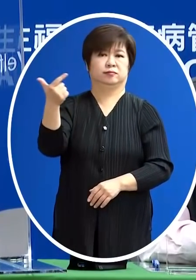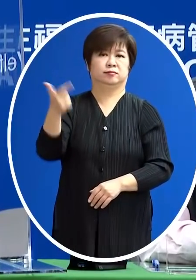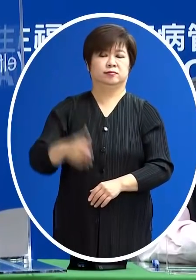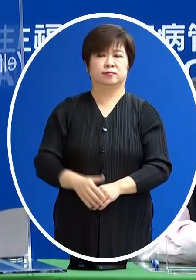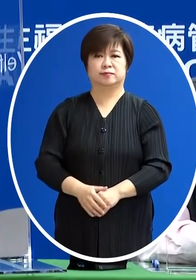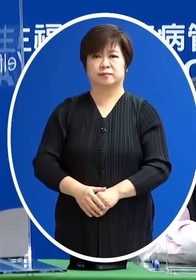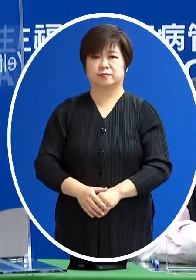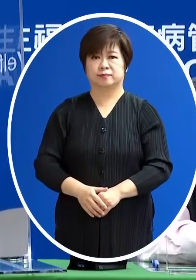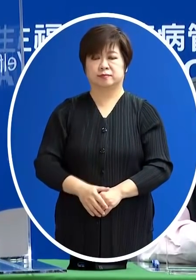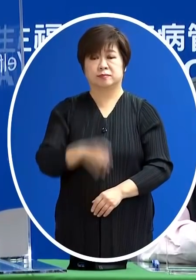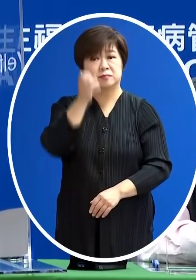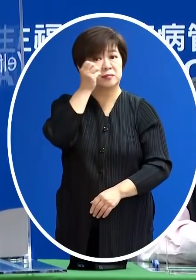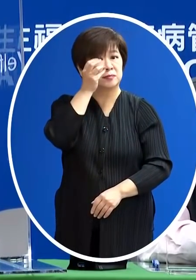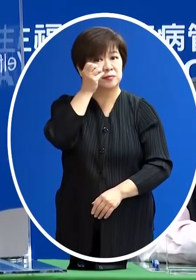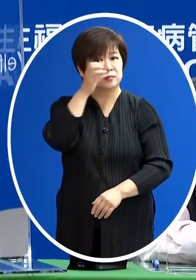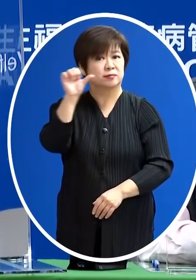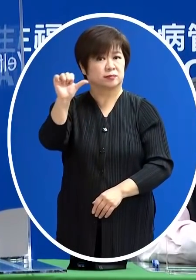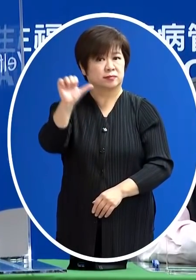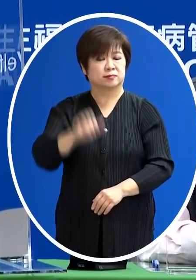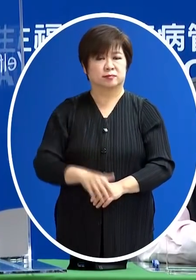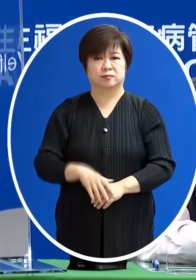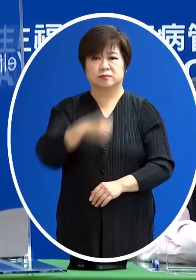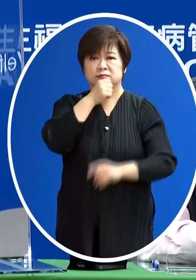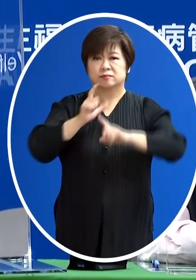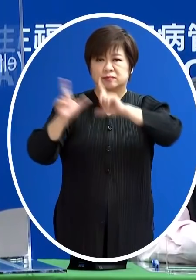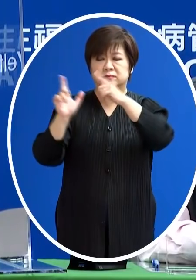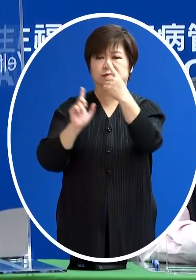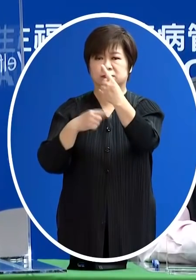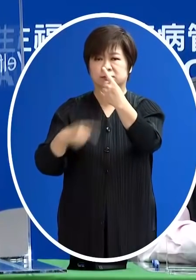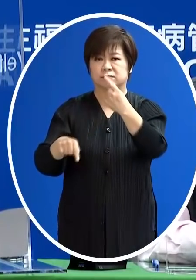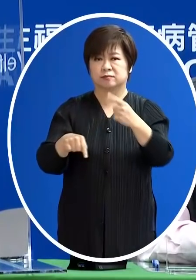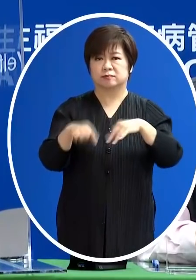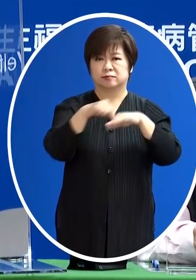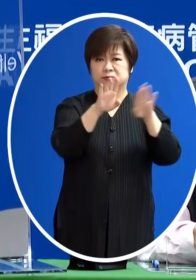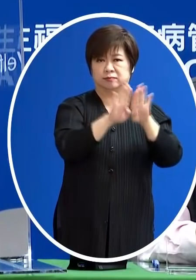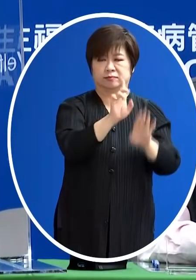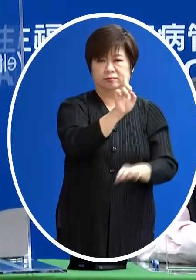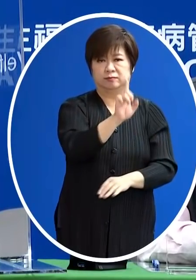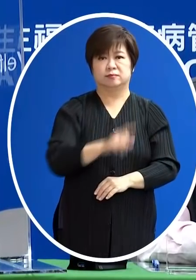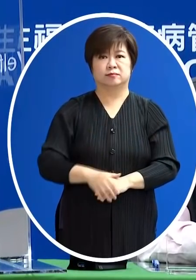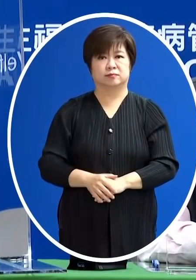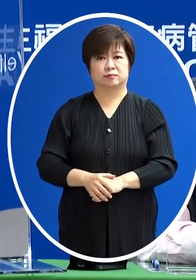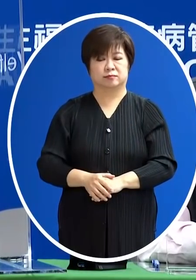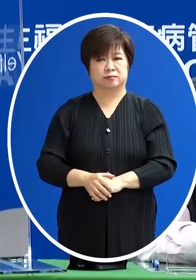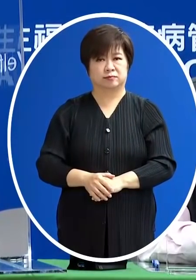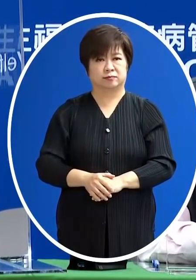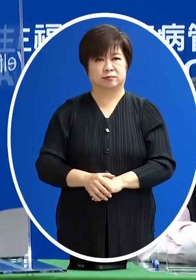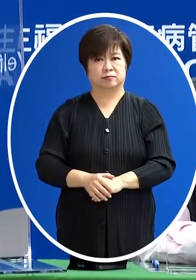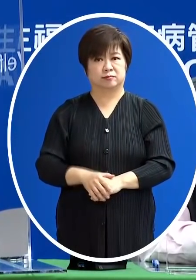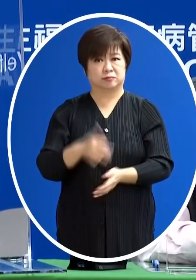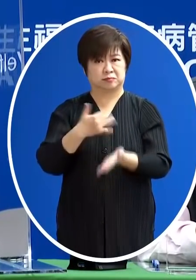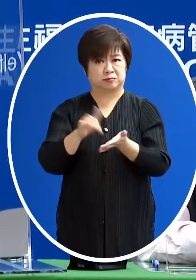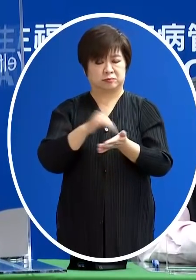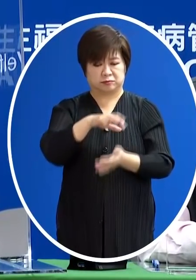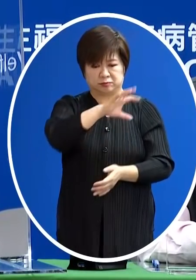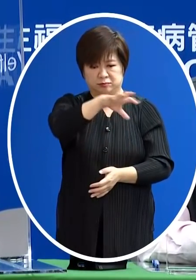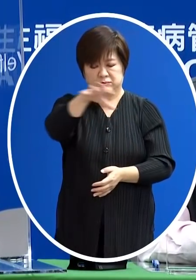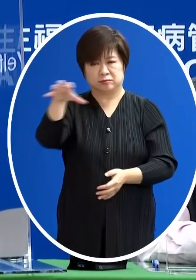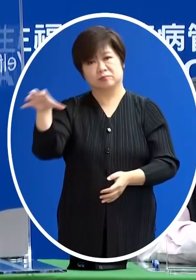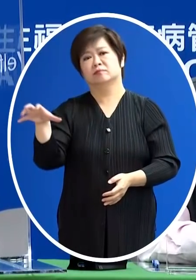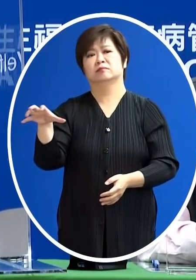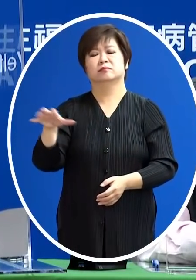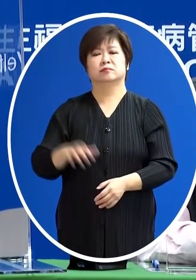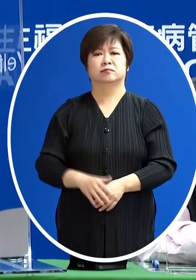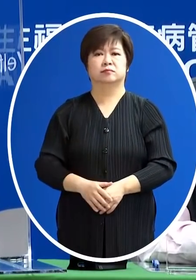6例，那花莲县5例，台东1例，金门1例，那总共有关系到的县市大